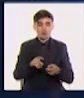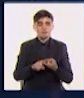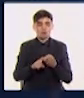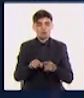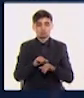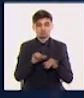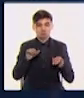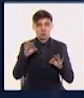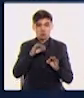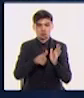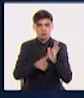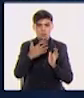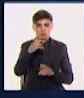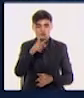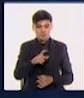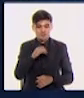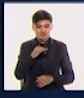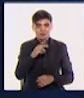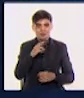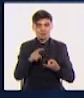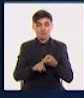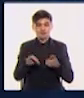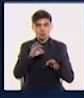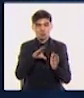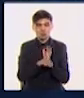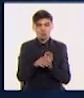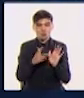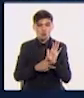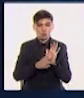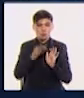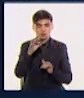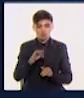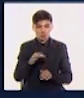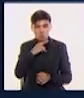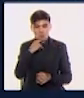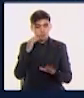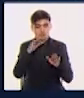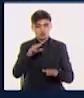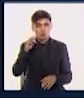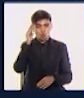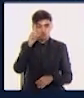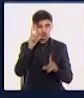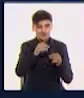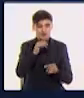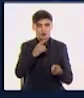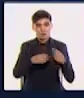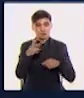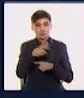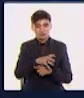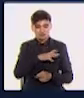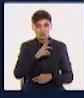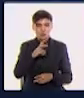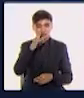саны 65 адамға жетті. Коронавирус жұқтырғандардың 80% Ресейден оқу мен жұмыстан келген